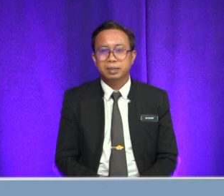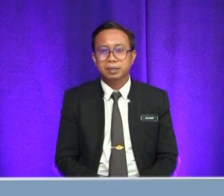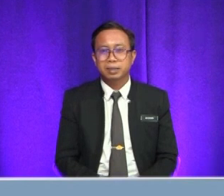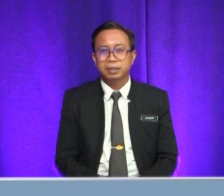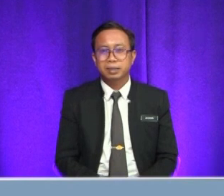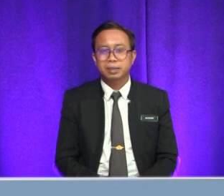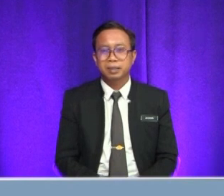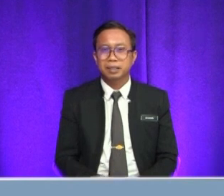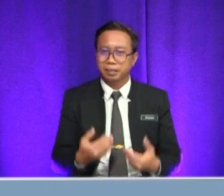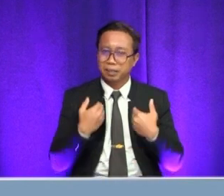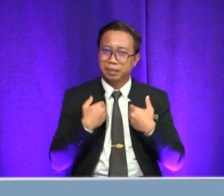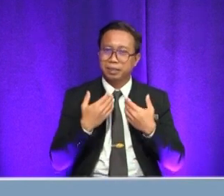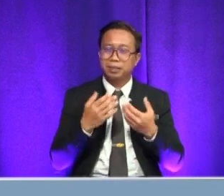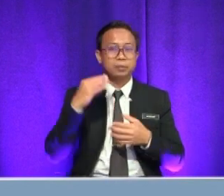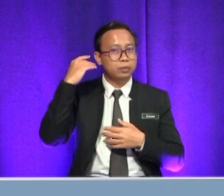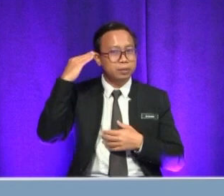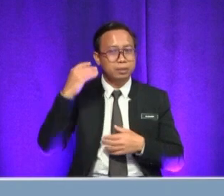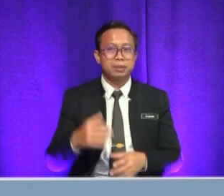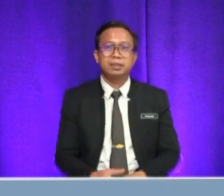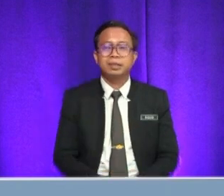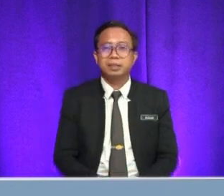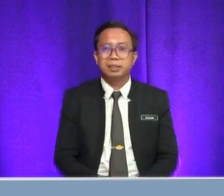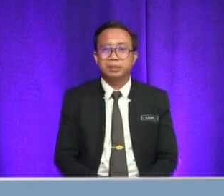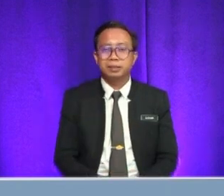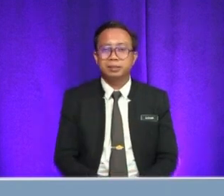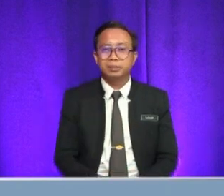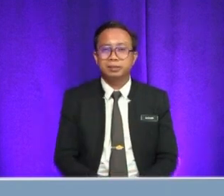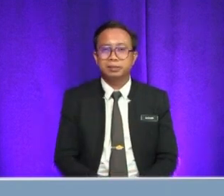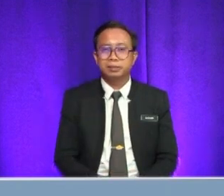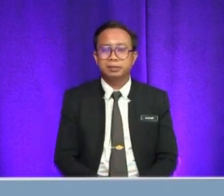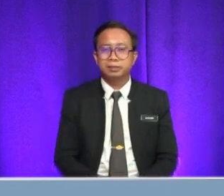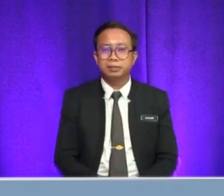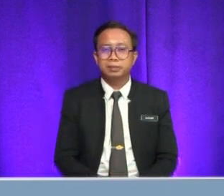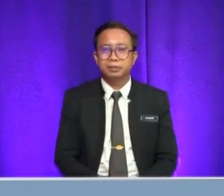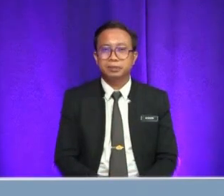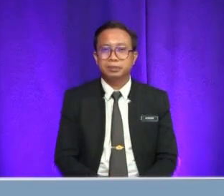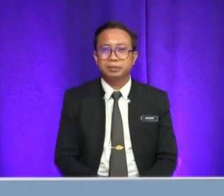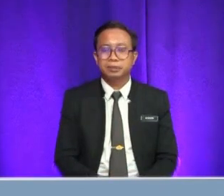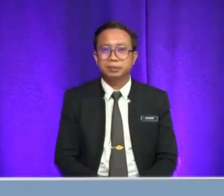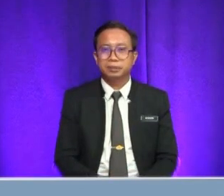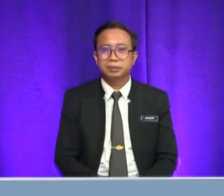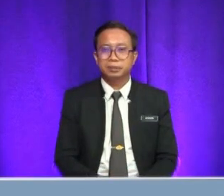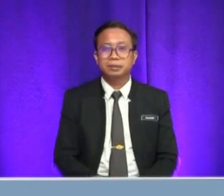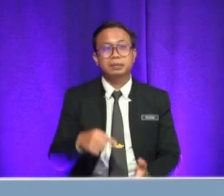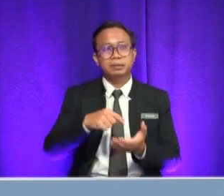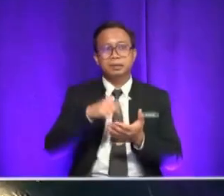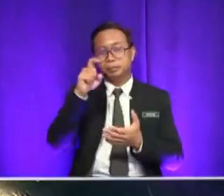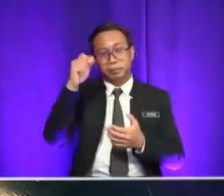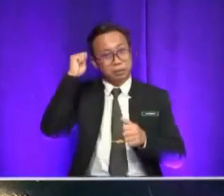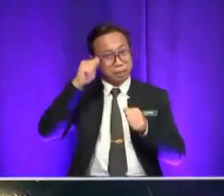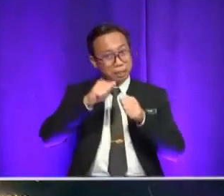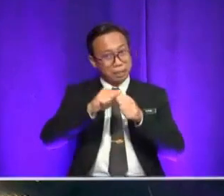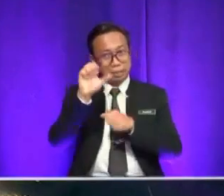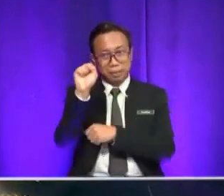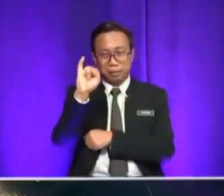Tit. Itu je. Tit je. Tit. Okey. Okey, bolehlah Mizal. Okey. Okey. Okey, jadi kena ingatlah simbol ni,